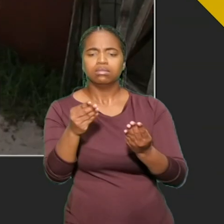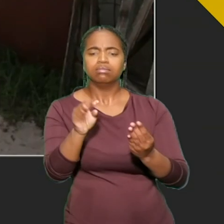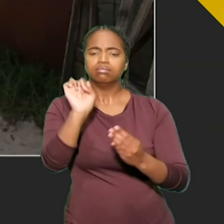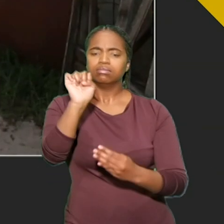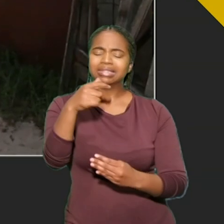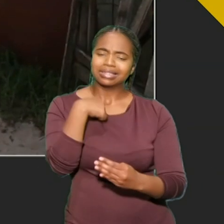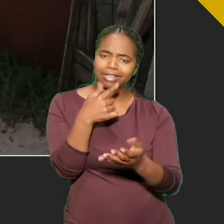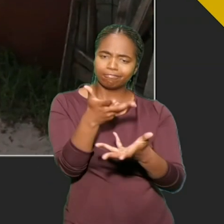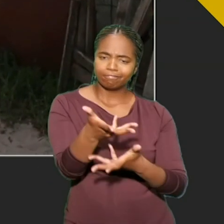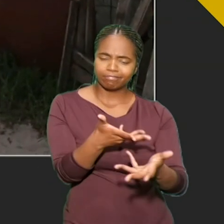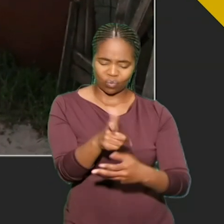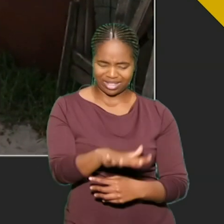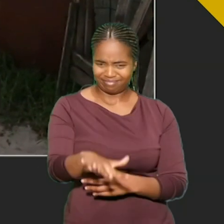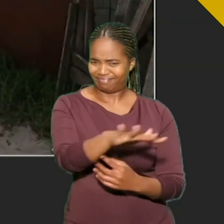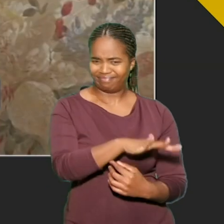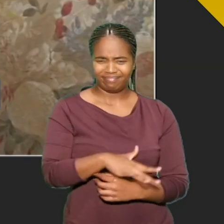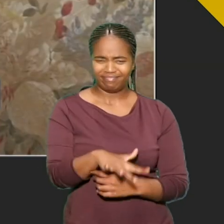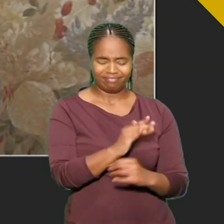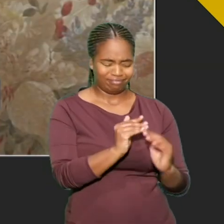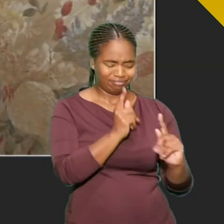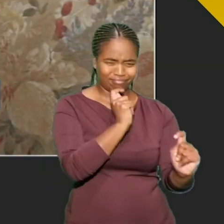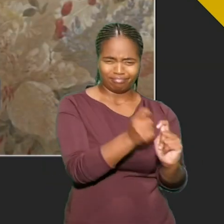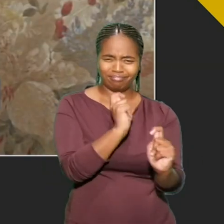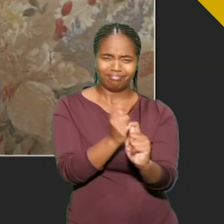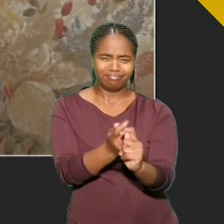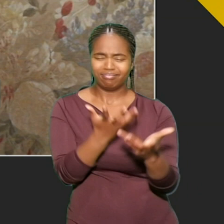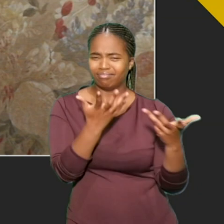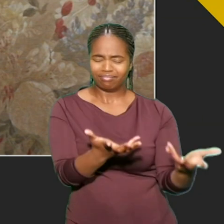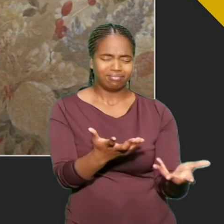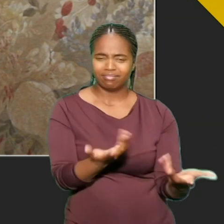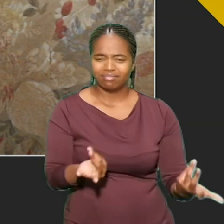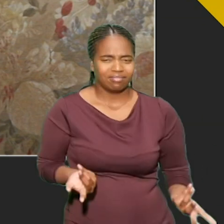sathetha naye into yokokuba sicela khe ayithathe iTaiwan ayibekele ingqalelo.